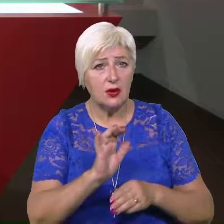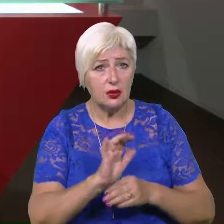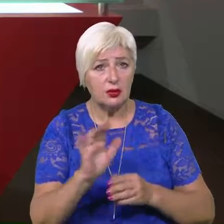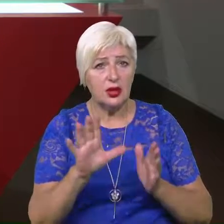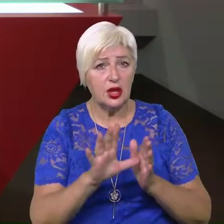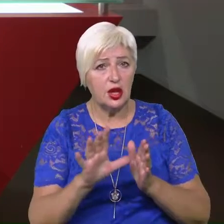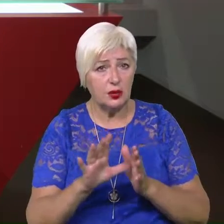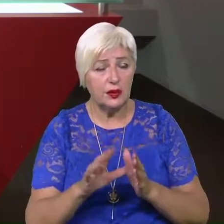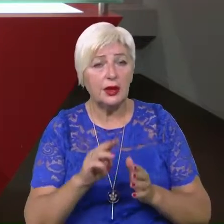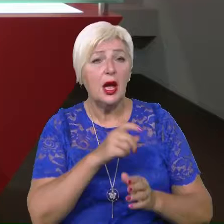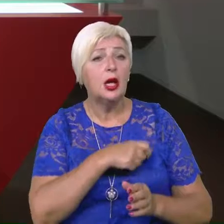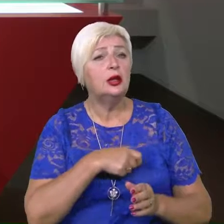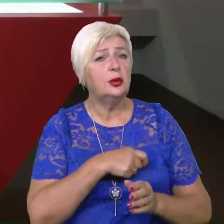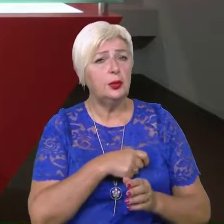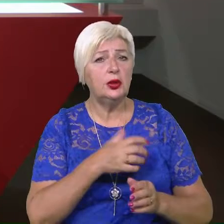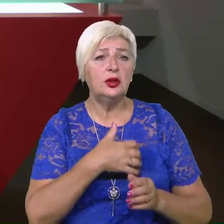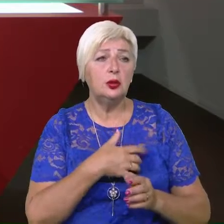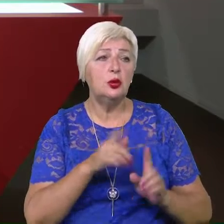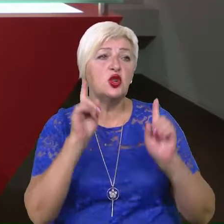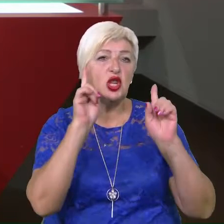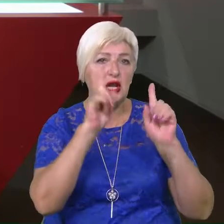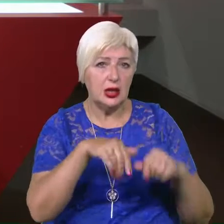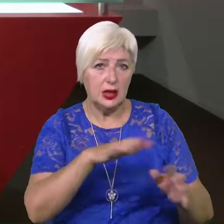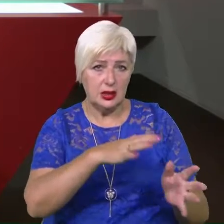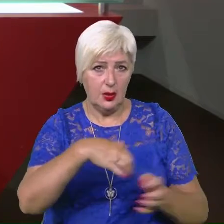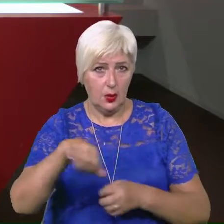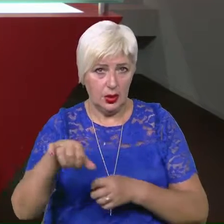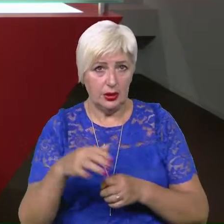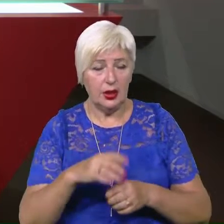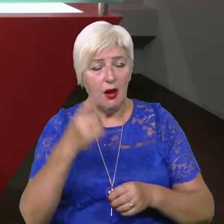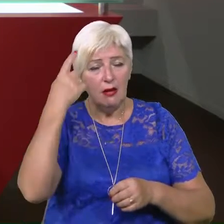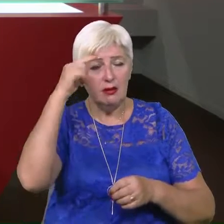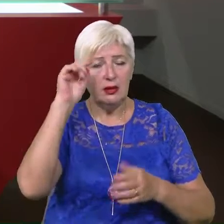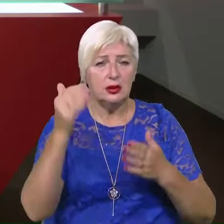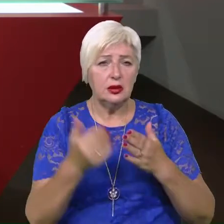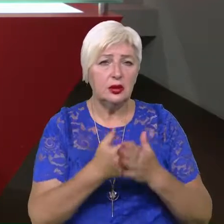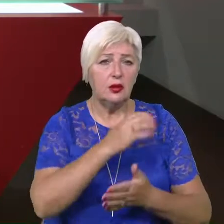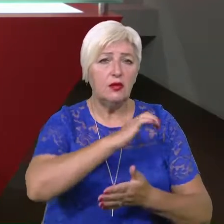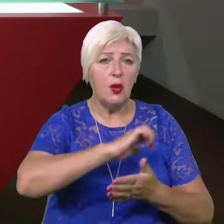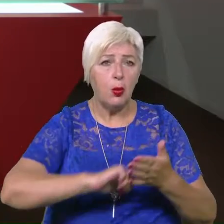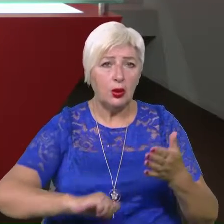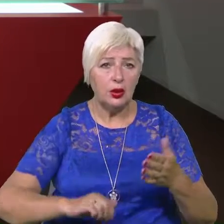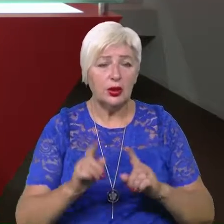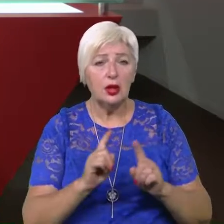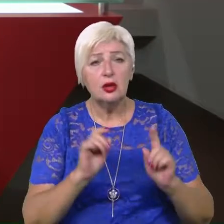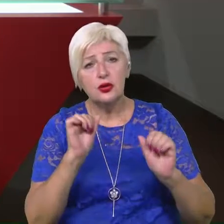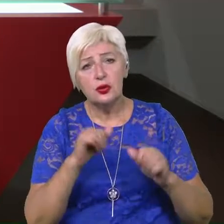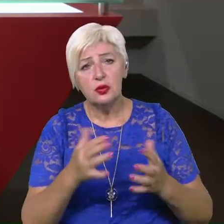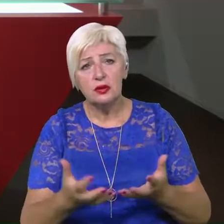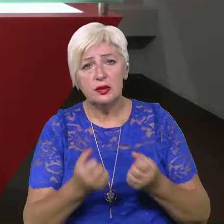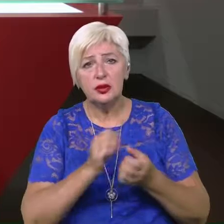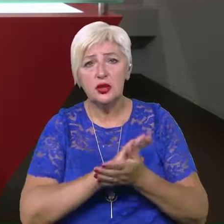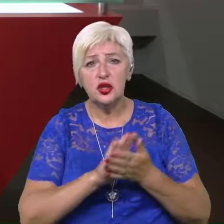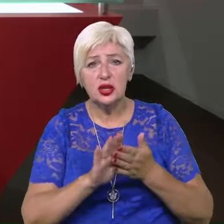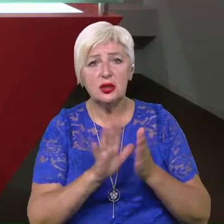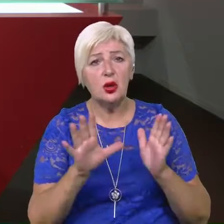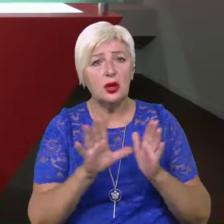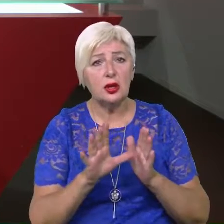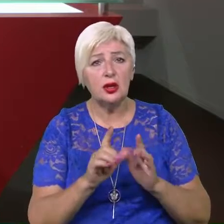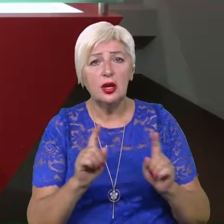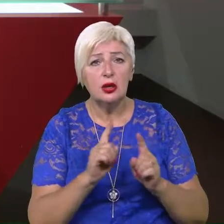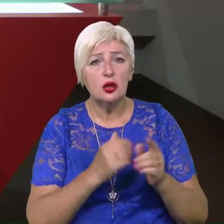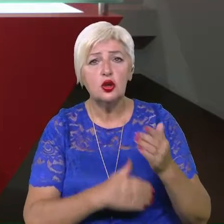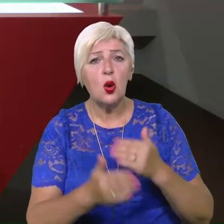Та депутати хочуть і те забрати. Вигадали новий податок. Що може врятувати чисту енергетику, що остаточно